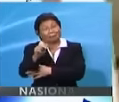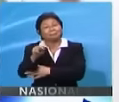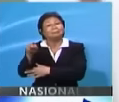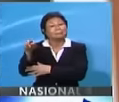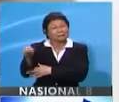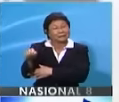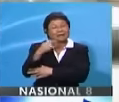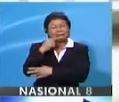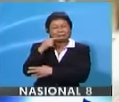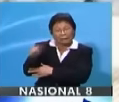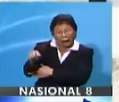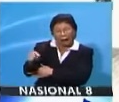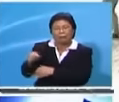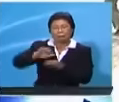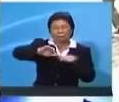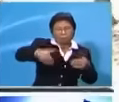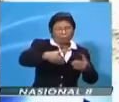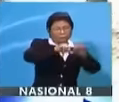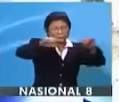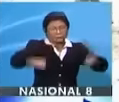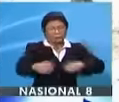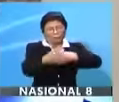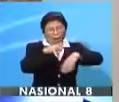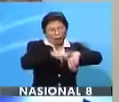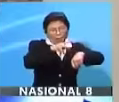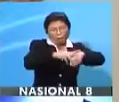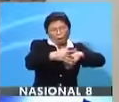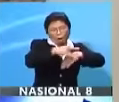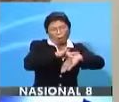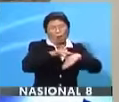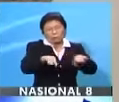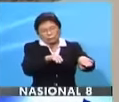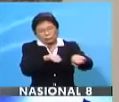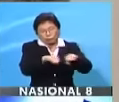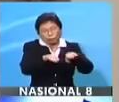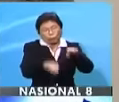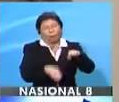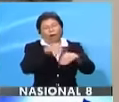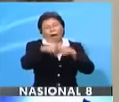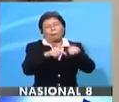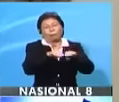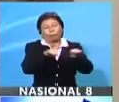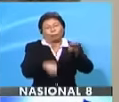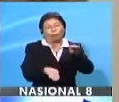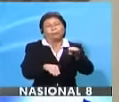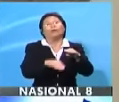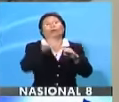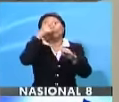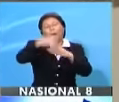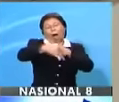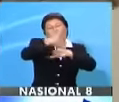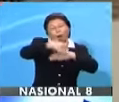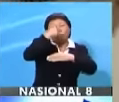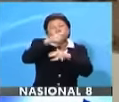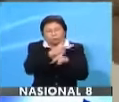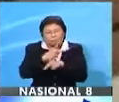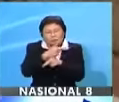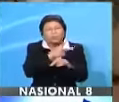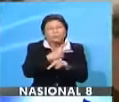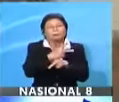MKN diminta memperkenalkan sistem amaran awal gempa bumi berkaitan gempa bumi sebagai langkah awal